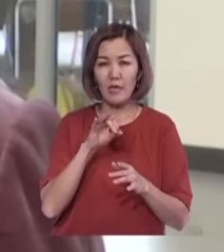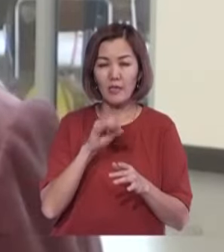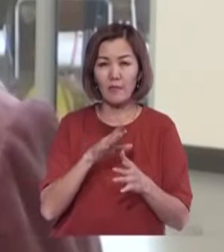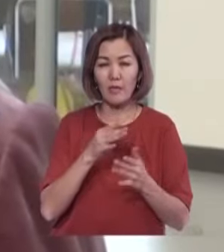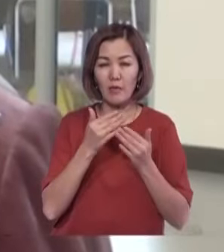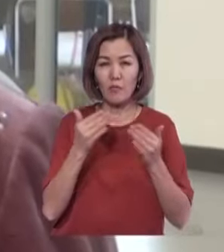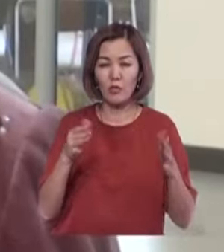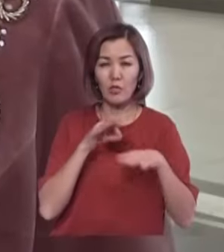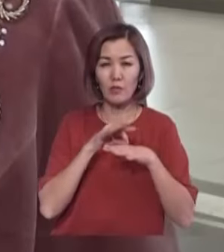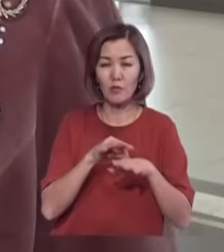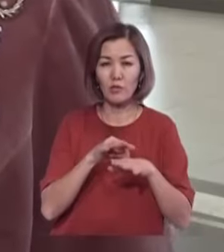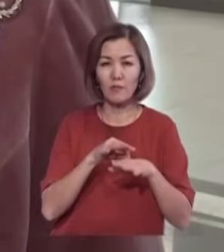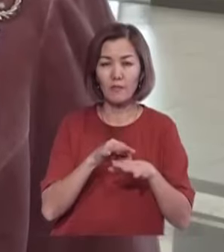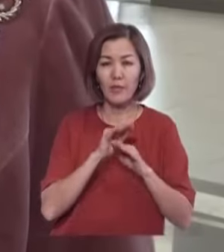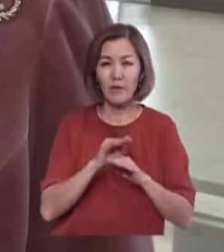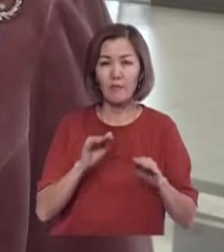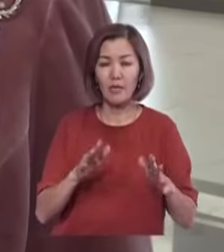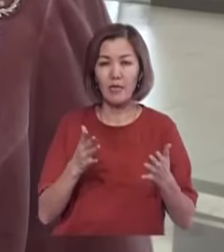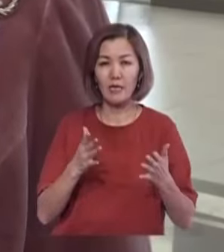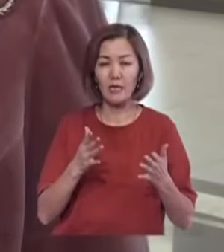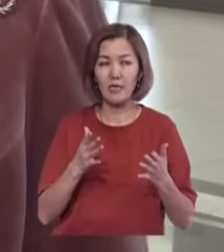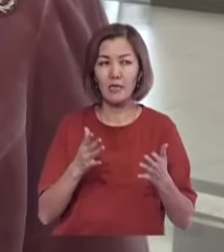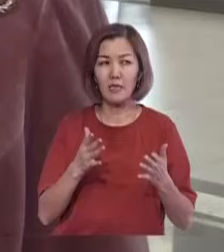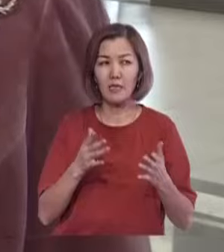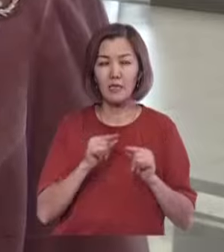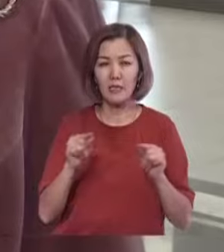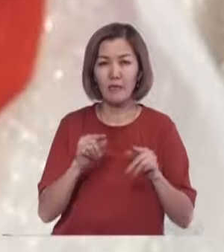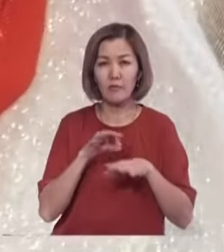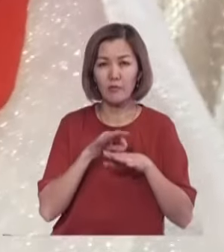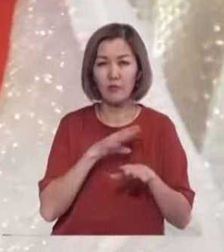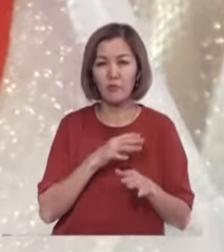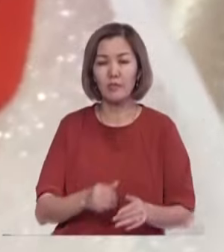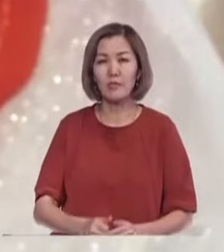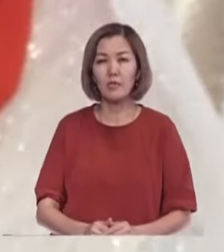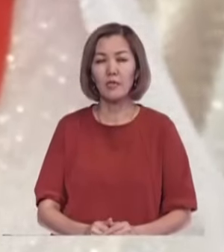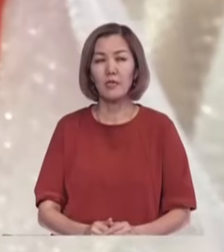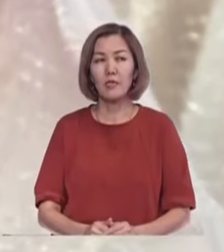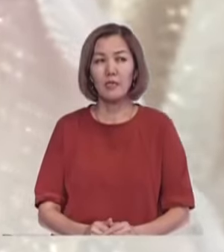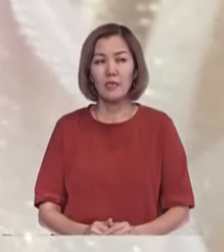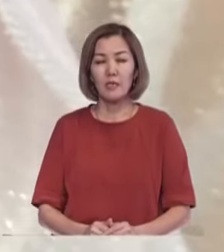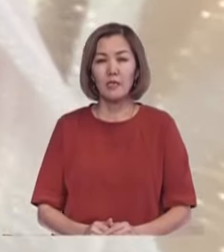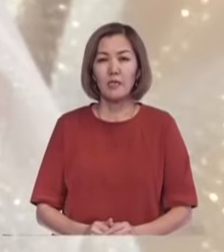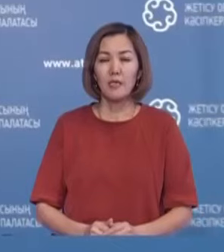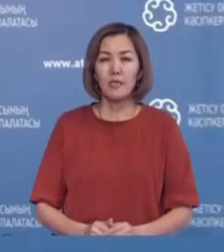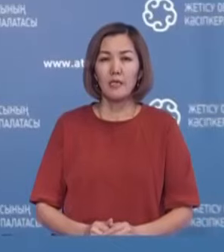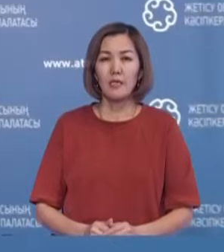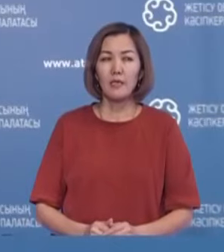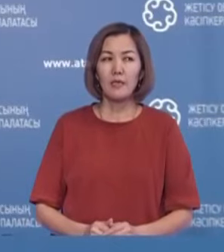мұражайына өткізіп, осыны балаларға, халықтарға дәріптеп жүрміз. Сегодняшний день